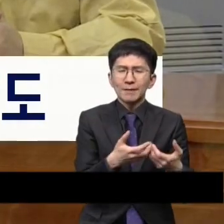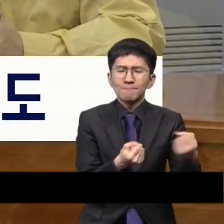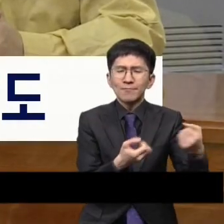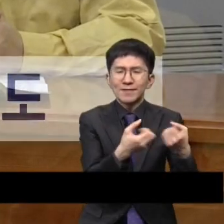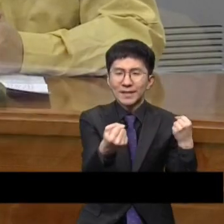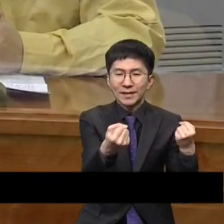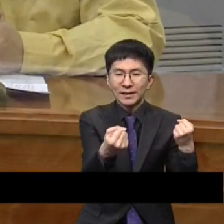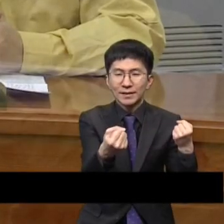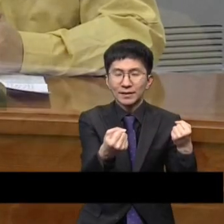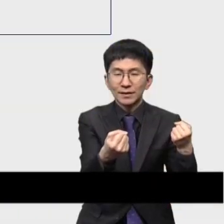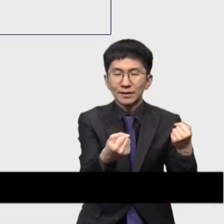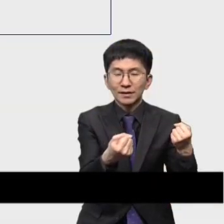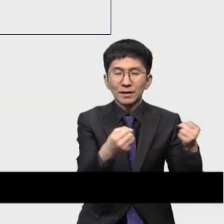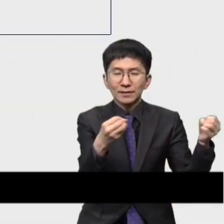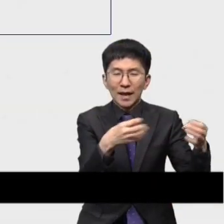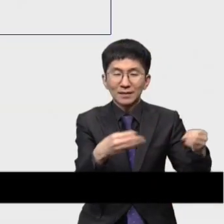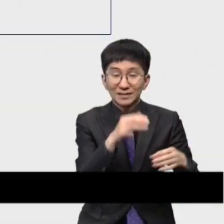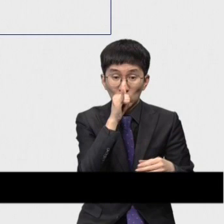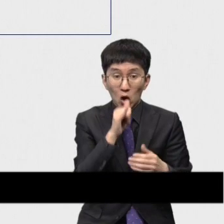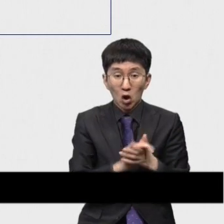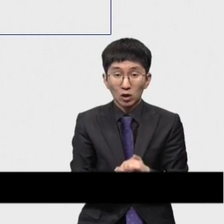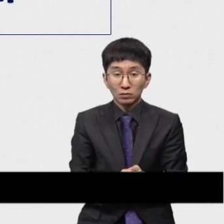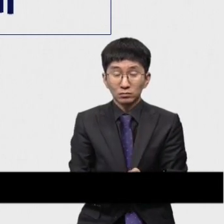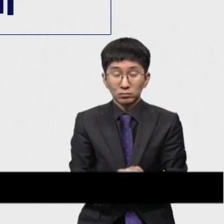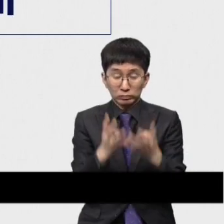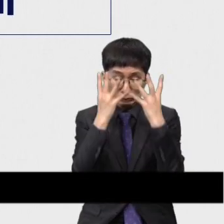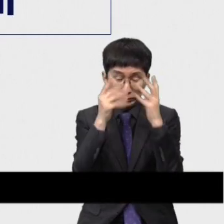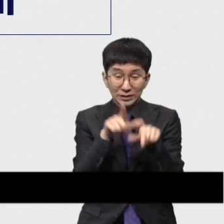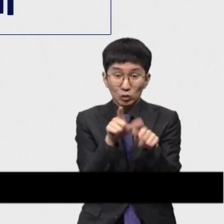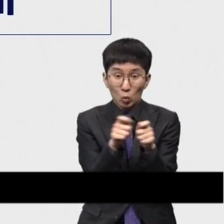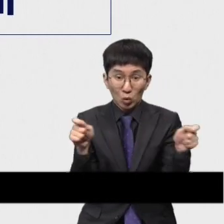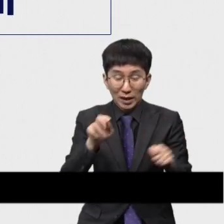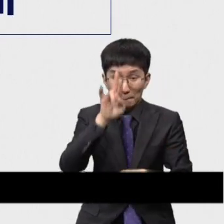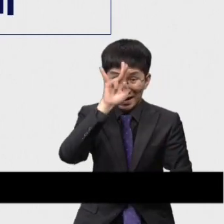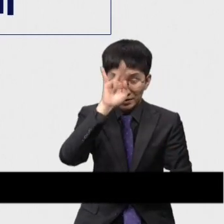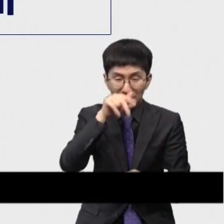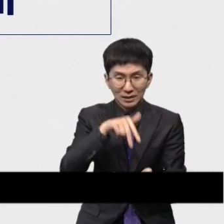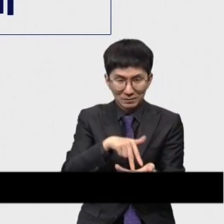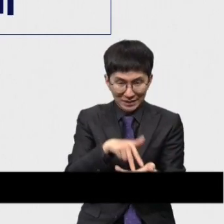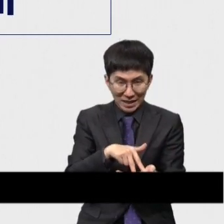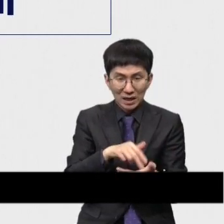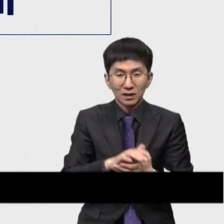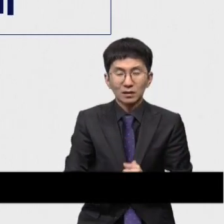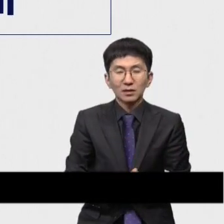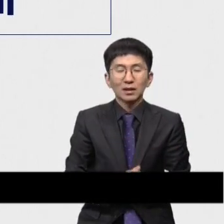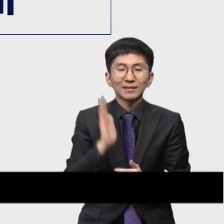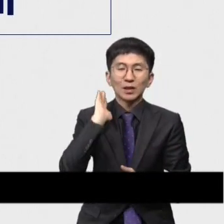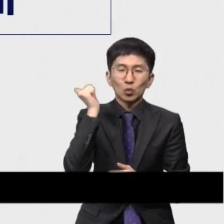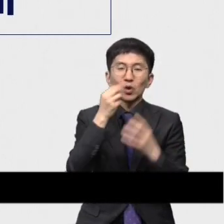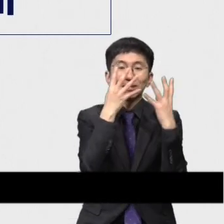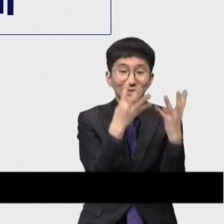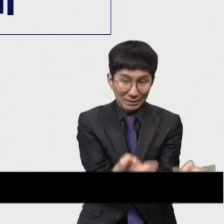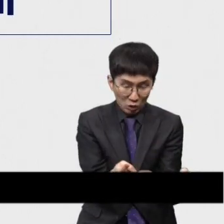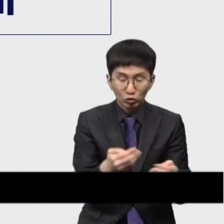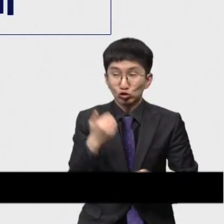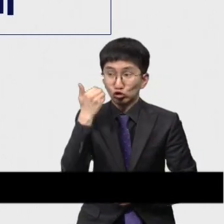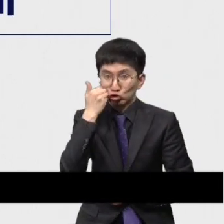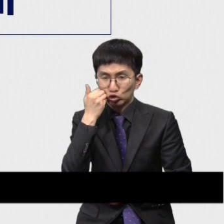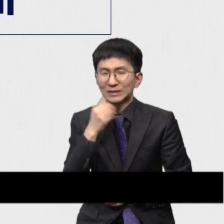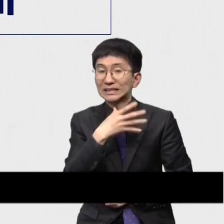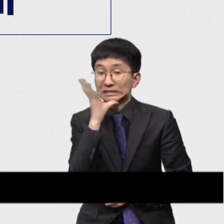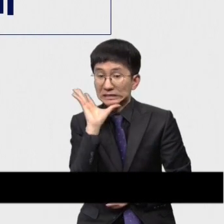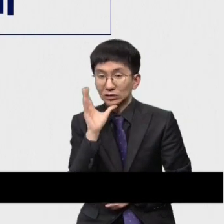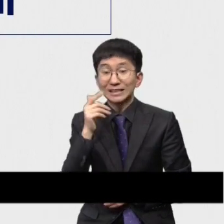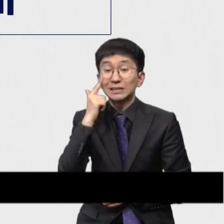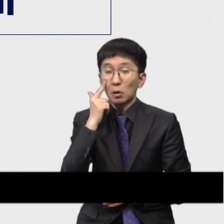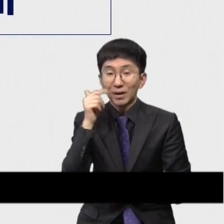거론되고 있습니다. 수감 기간이 3배 더 오래된 박 전 대통령은 대통령 사면으로, 상대적으로 고령인 이